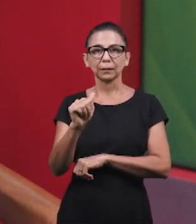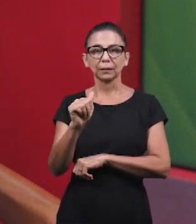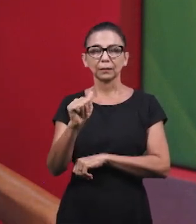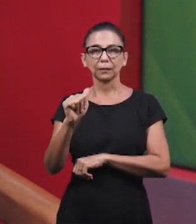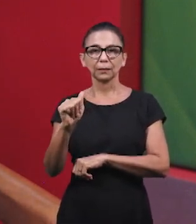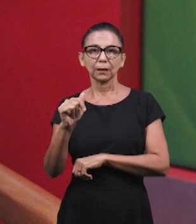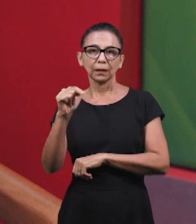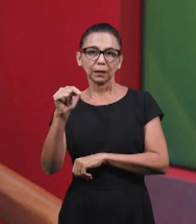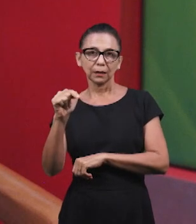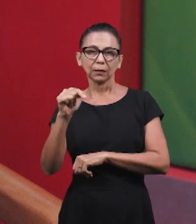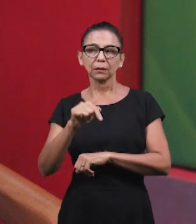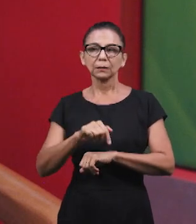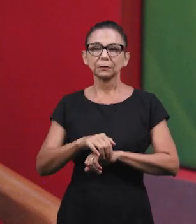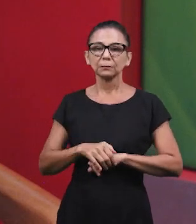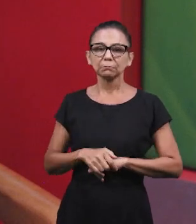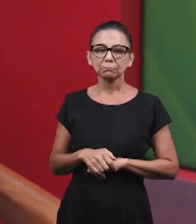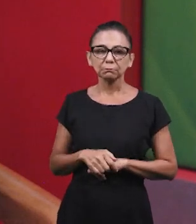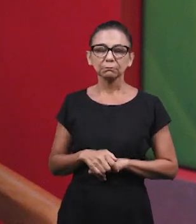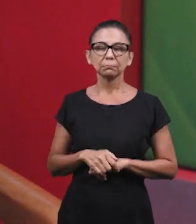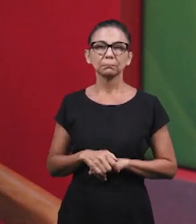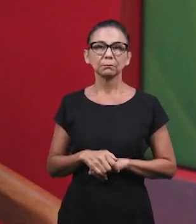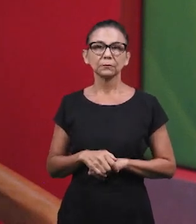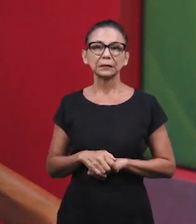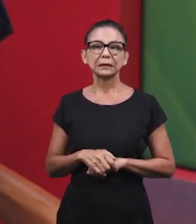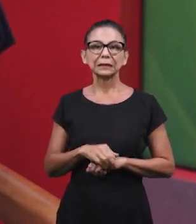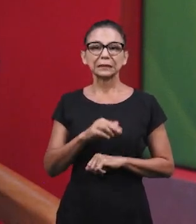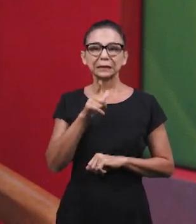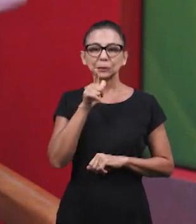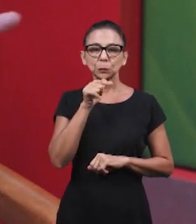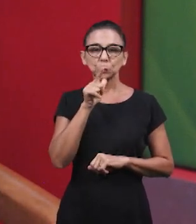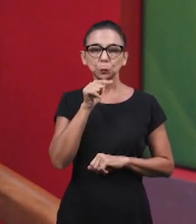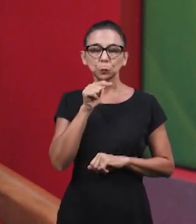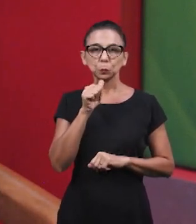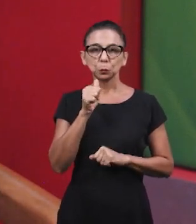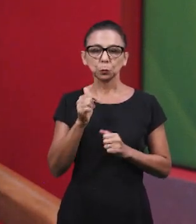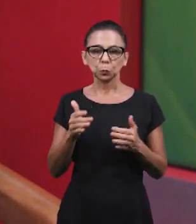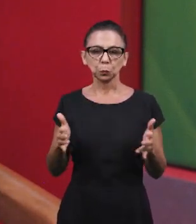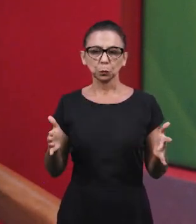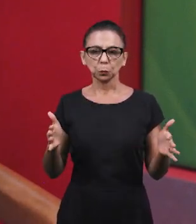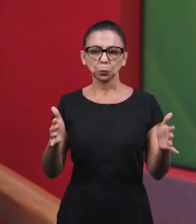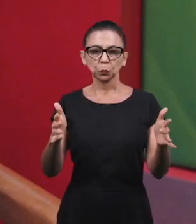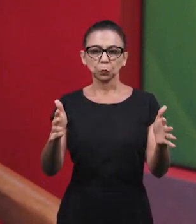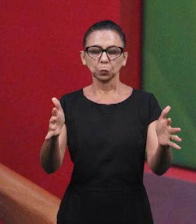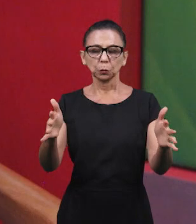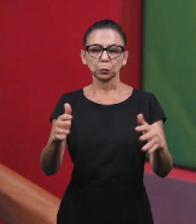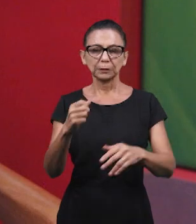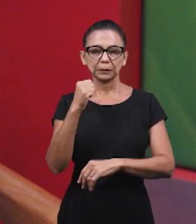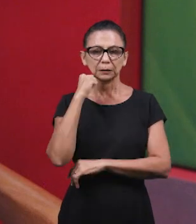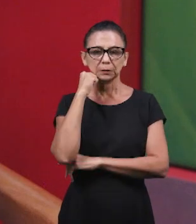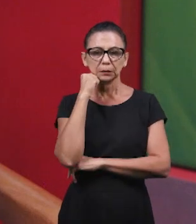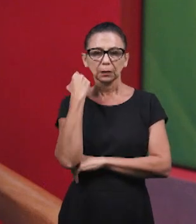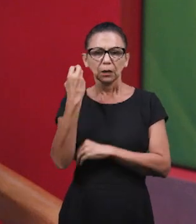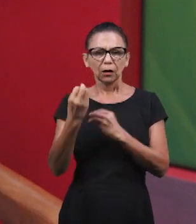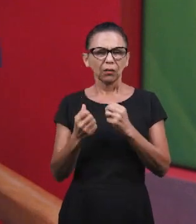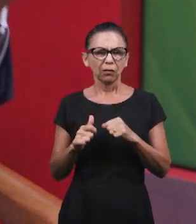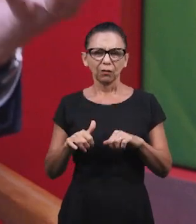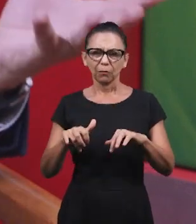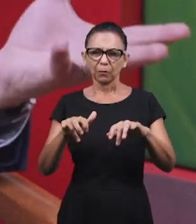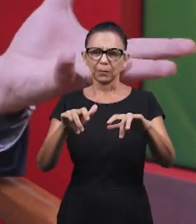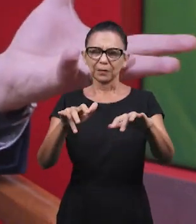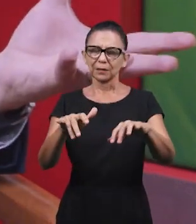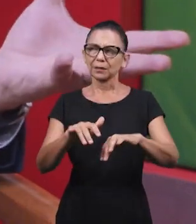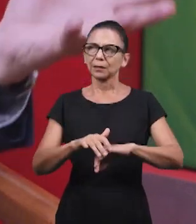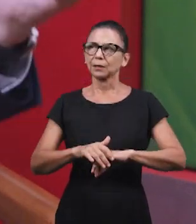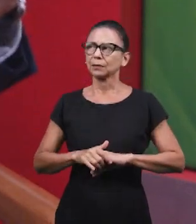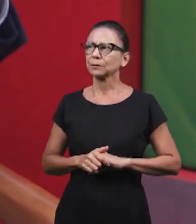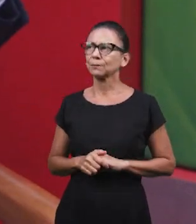peuple ne savait pas comment cela se donnerait, comment ils allaient passer, comment cela va se passer.